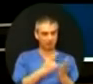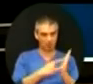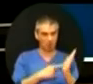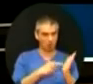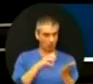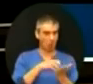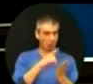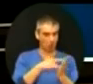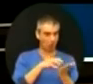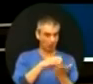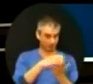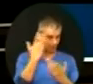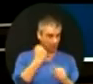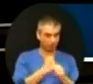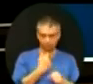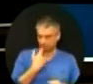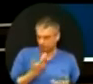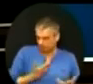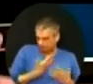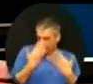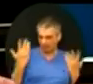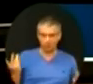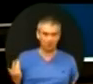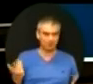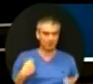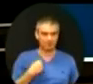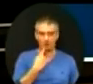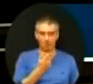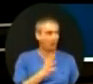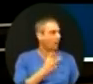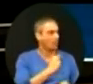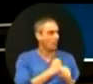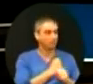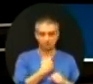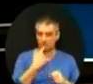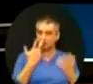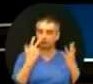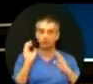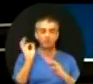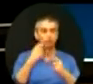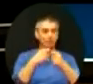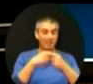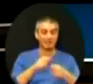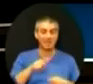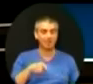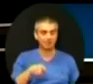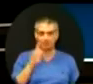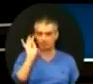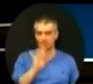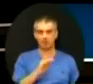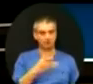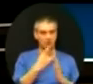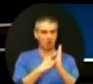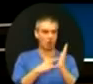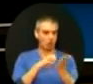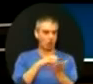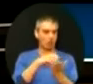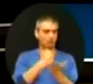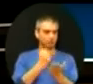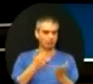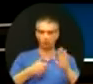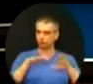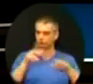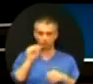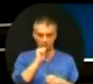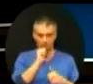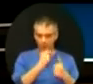חוק ההסדרה, היה עושה את זה? איזו שאלה. אז למה הוא הולך על זה? אני יכולה להגיד לך ש80% מחברי הכנסת הם נגד חוק ההסדרה. ראש